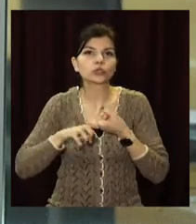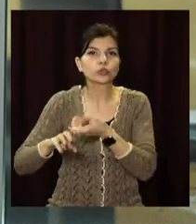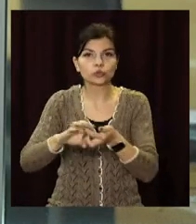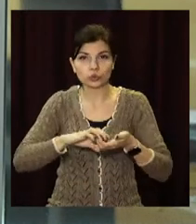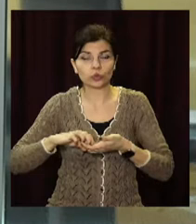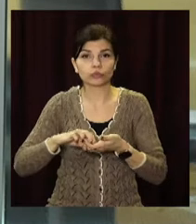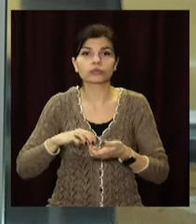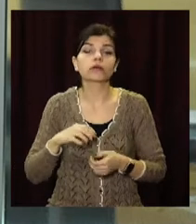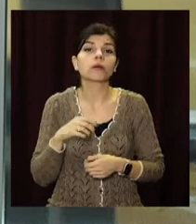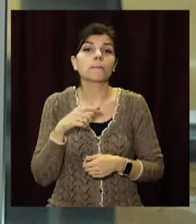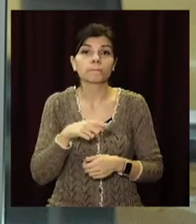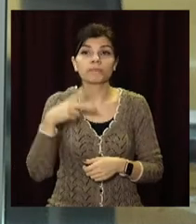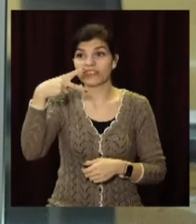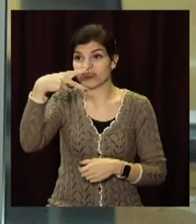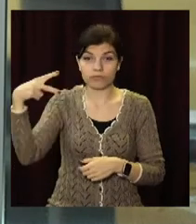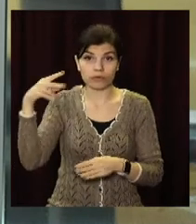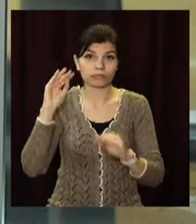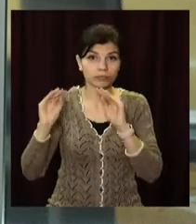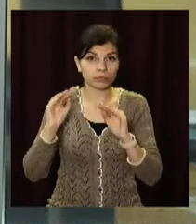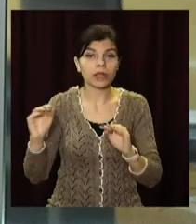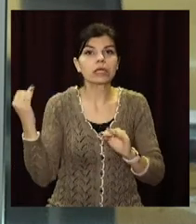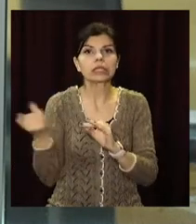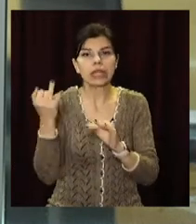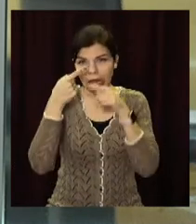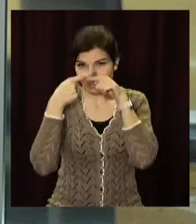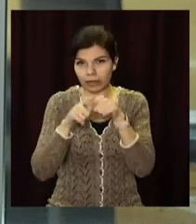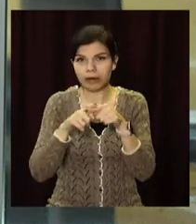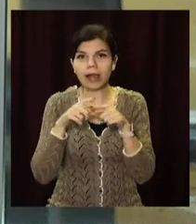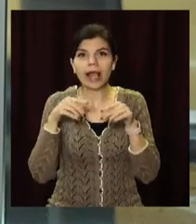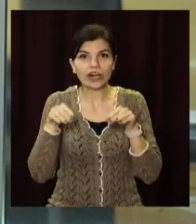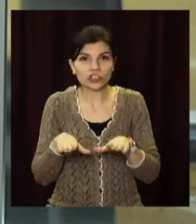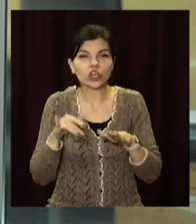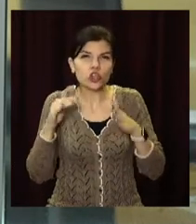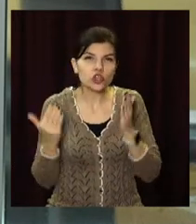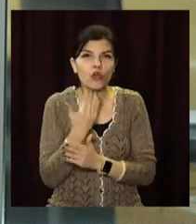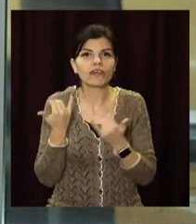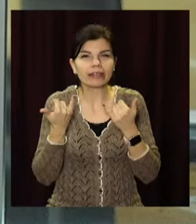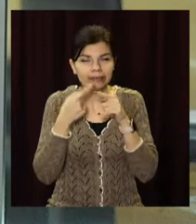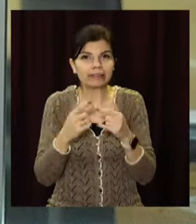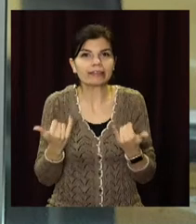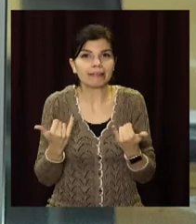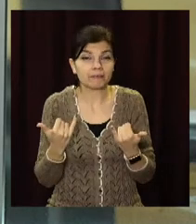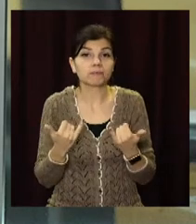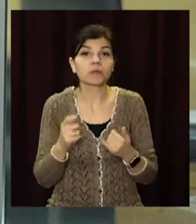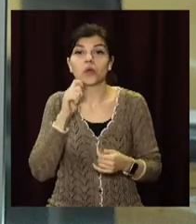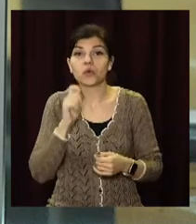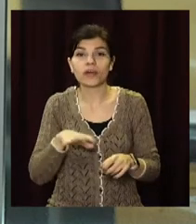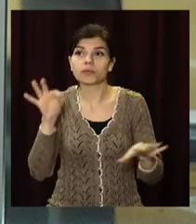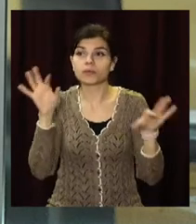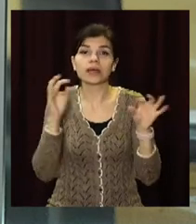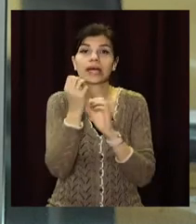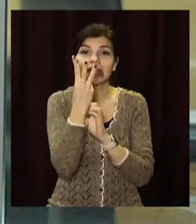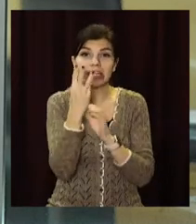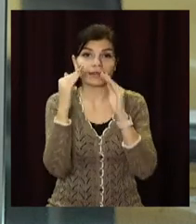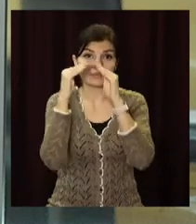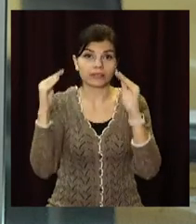У двоповерховій будівлі проєктувальники поєднали цікаві архітектурні рішення та новітні технології. Загалом в Україні відібрали 13